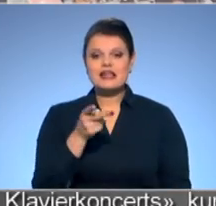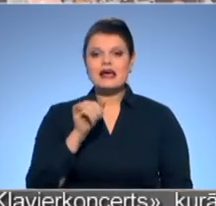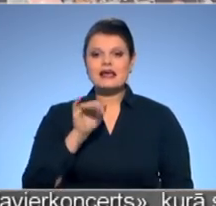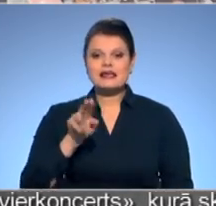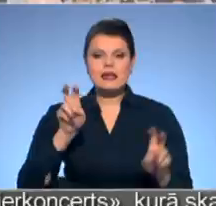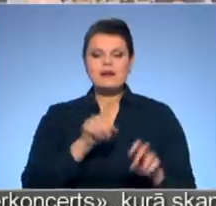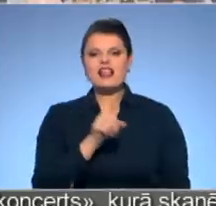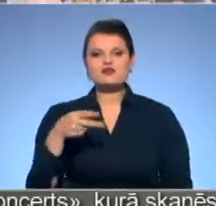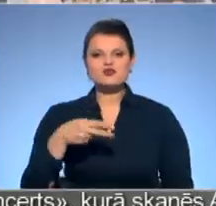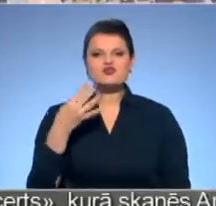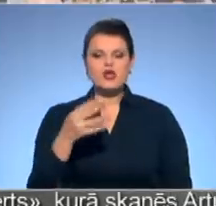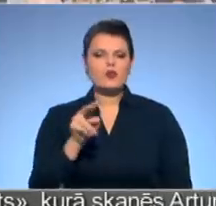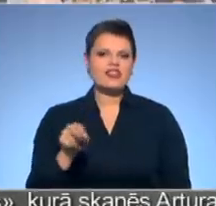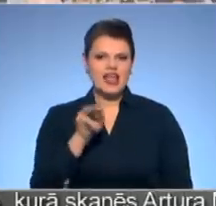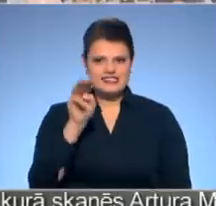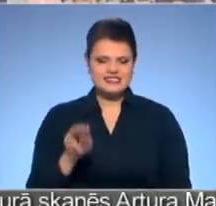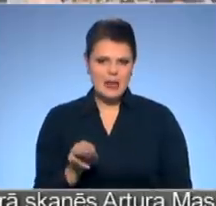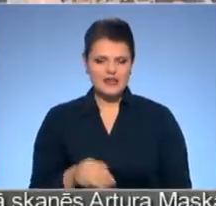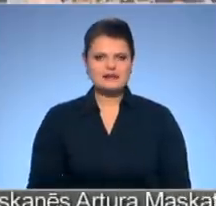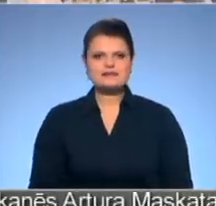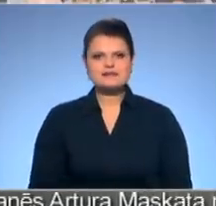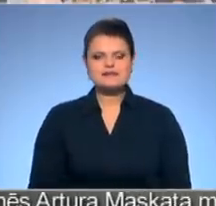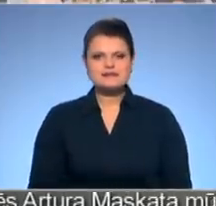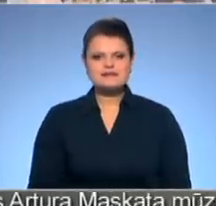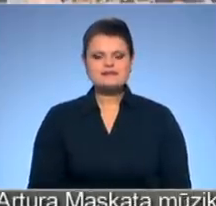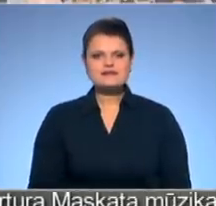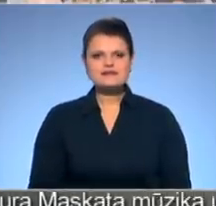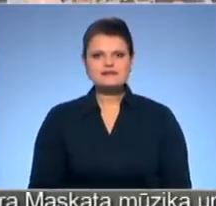līdz pat 24. decembrim. Liene Laviņa, Jānis Ābel, Latvijas televīzija.